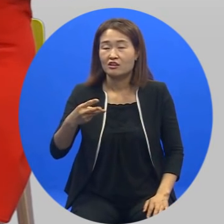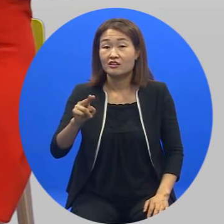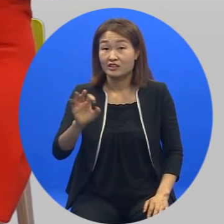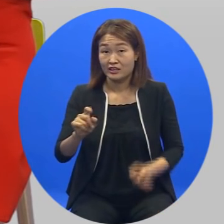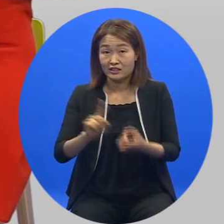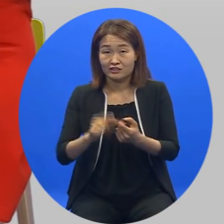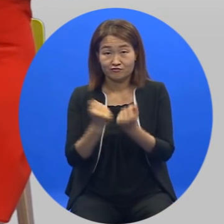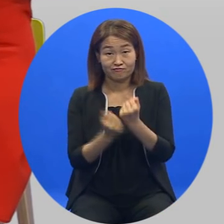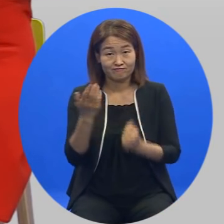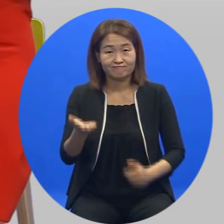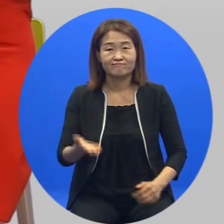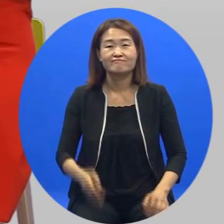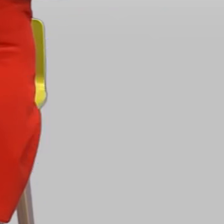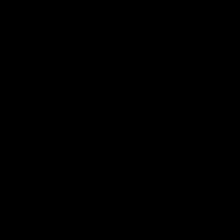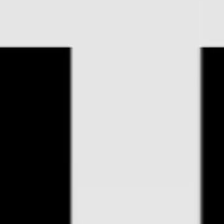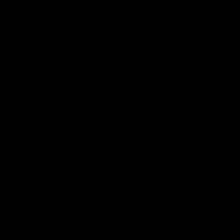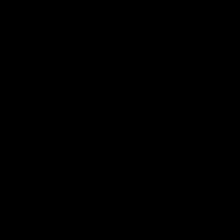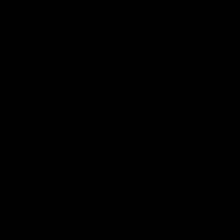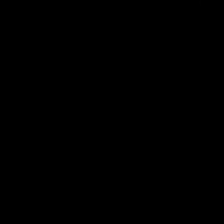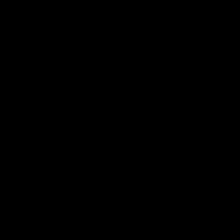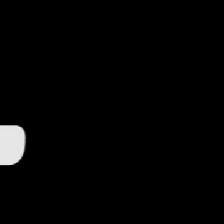강설량에 대해 알아보도록 하겠습니다.